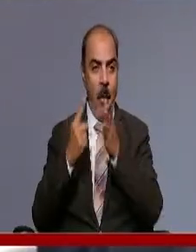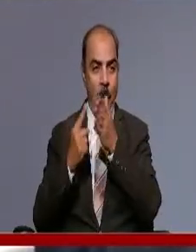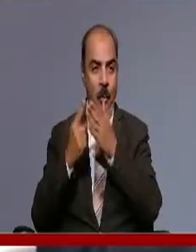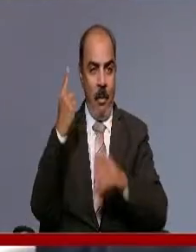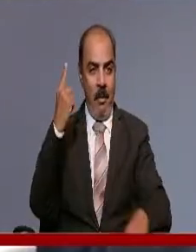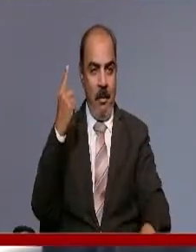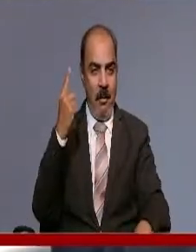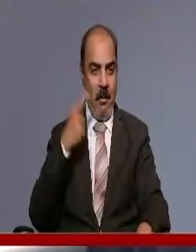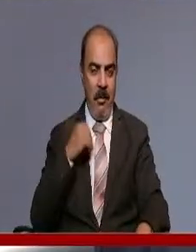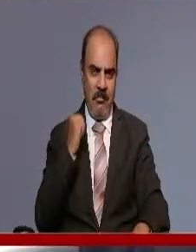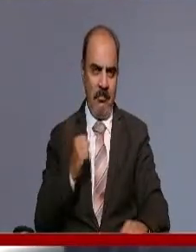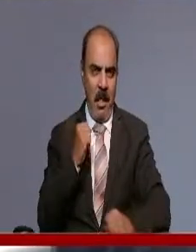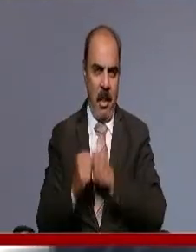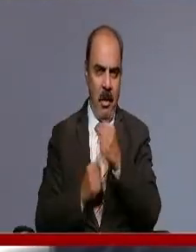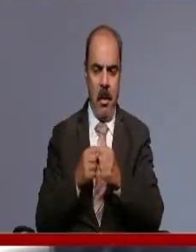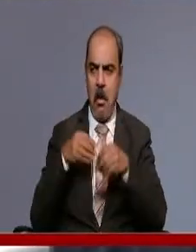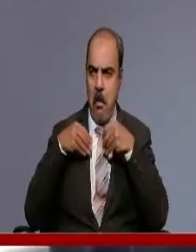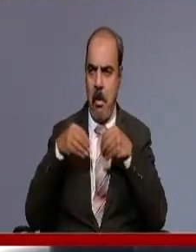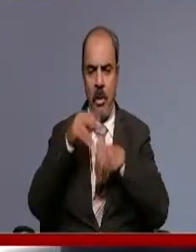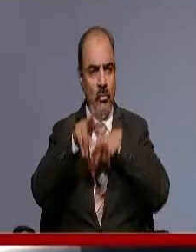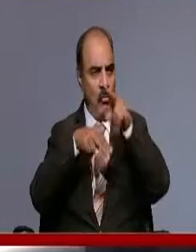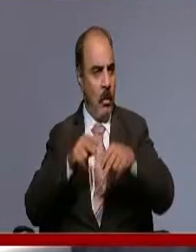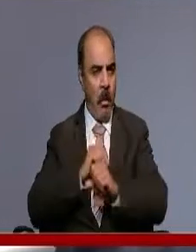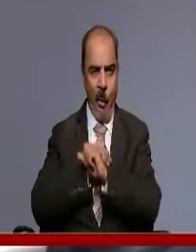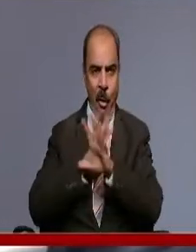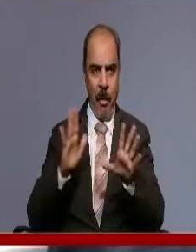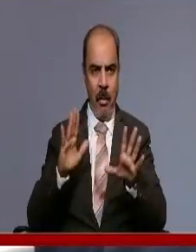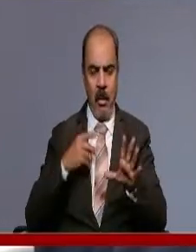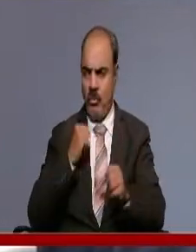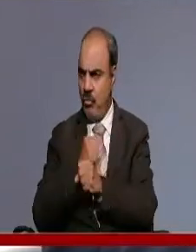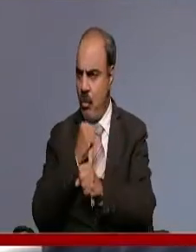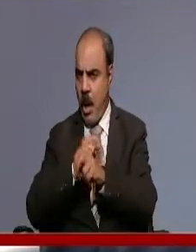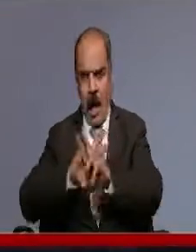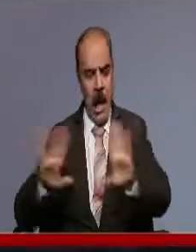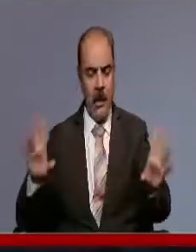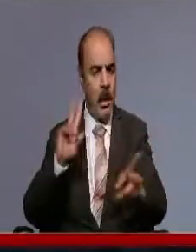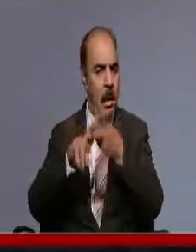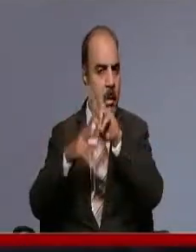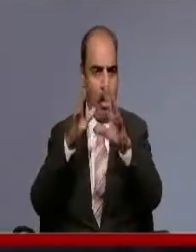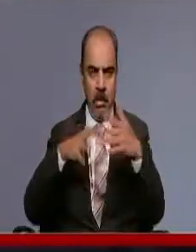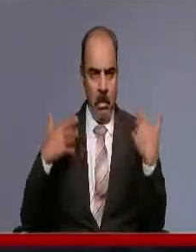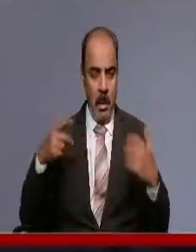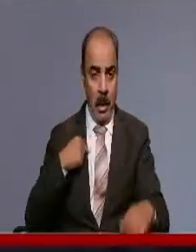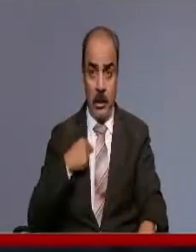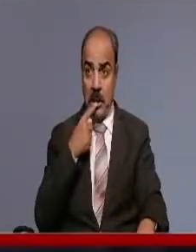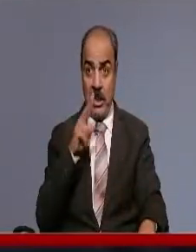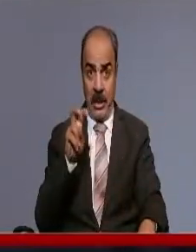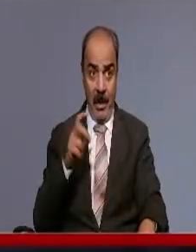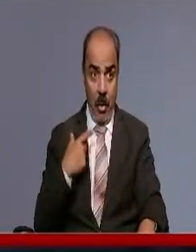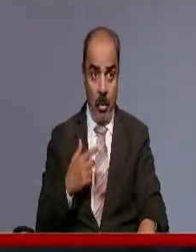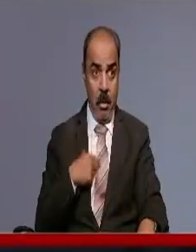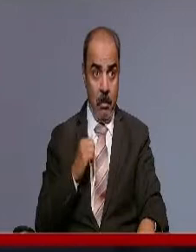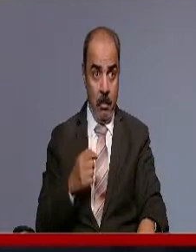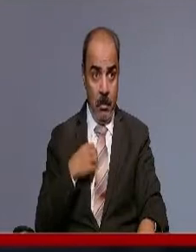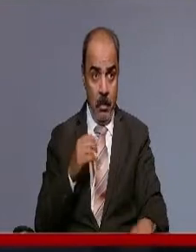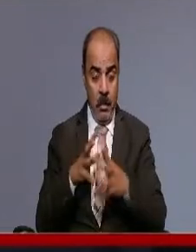ست مكافحه، ببيع واشتري ولو لقيت شغل اشتغل وبعمل كل حاجه. يعني انا عندي 70 سنه اهو،